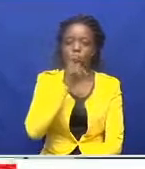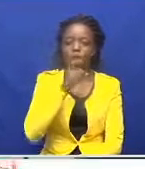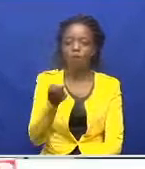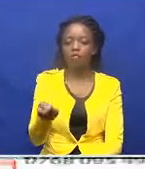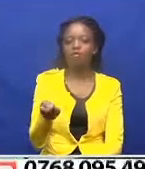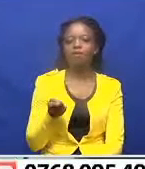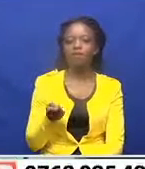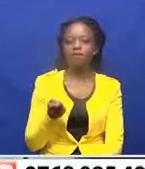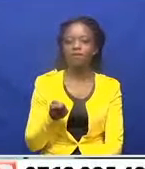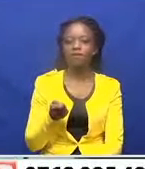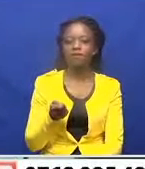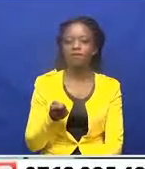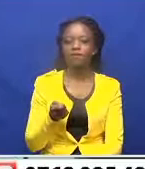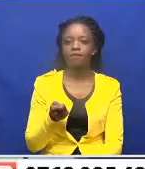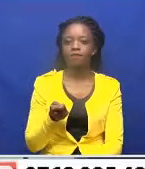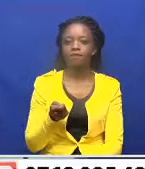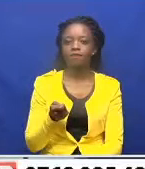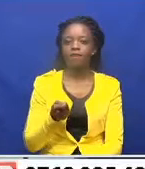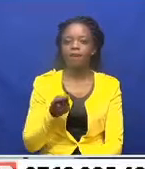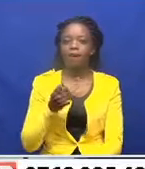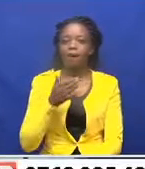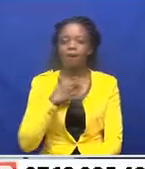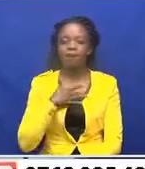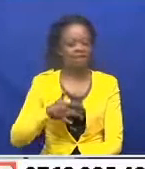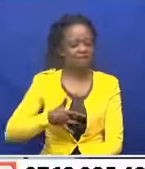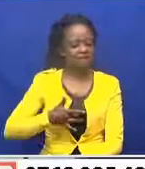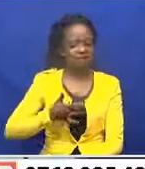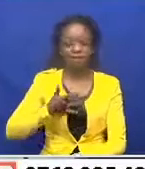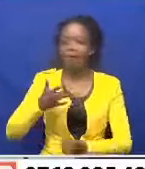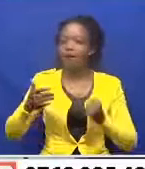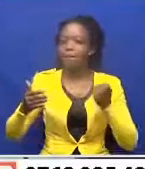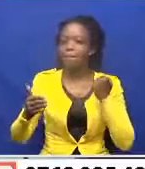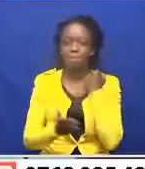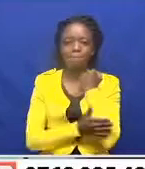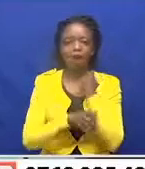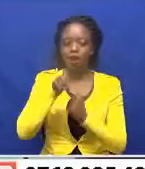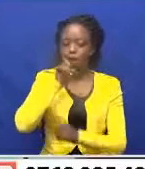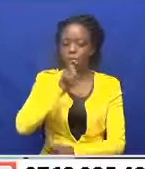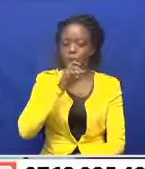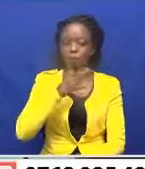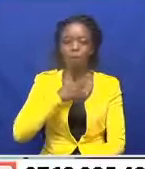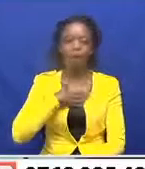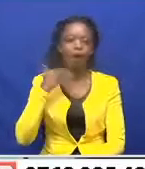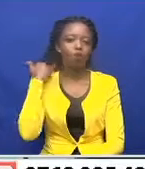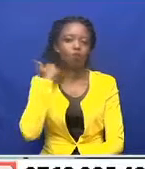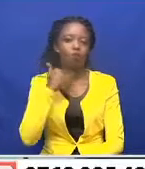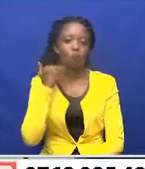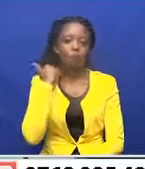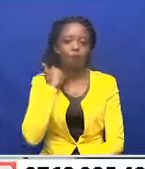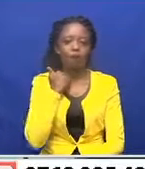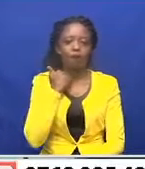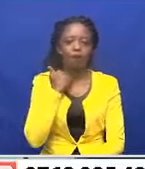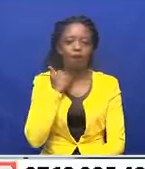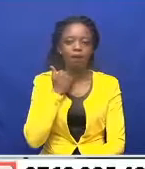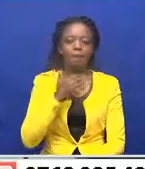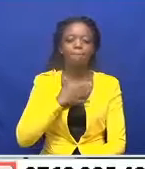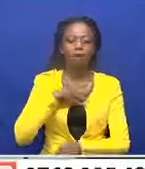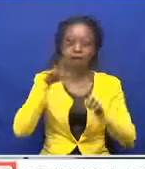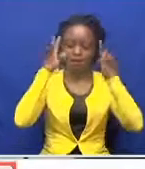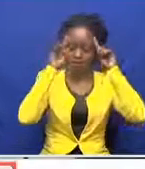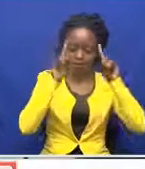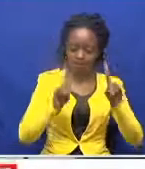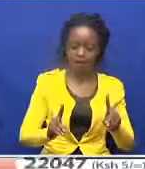Na ndio nikahisi vibaya kuku zangu zimeibiwa na nikaamua